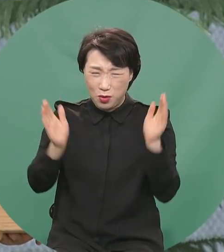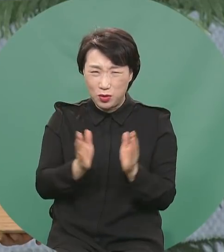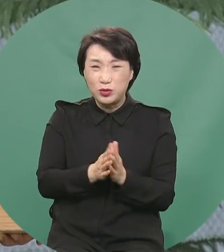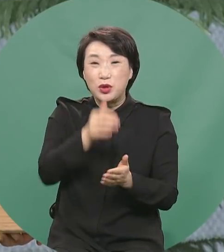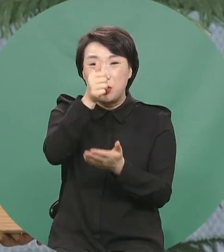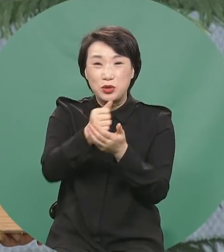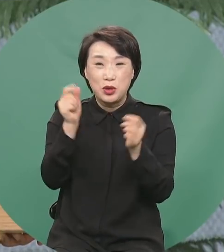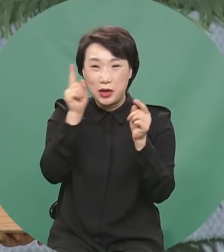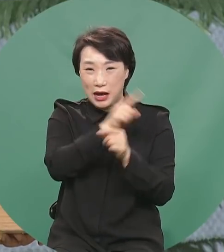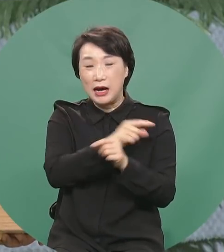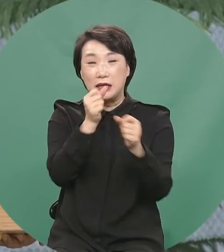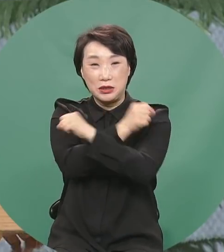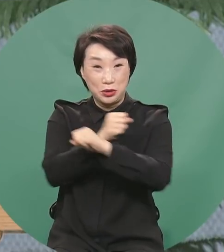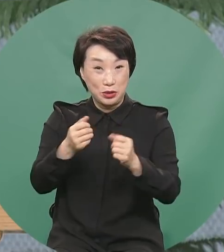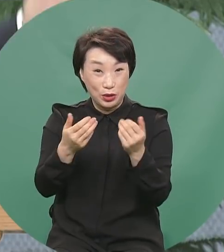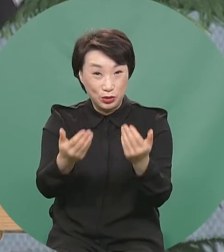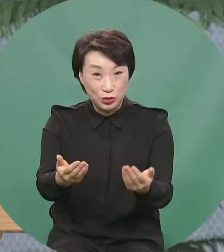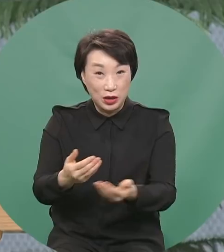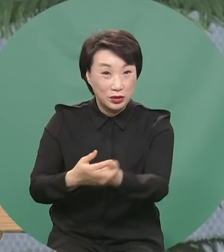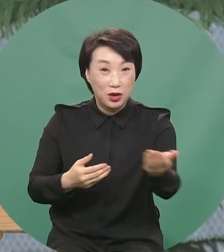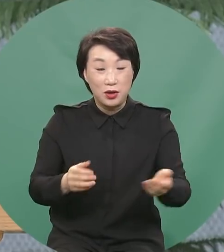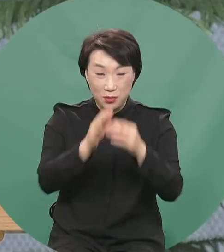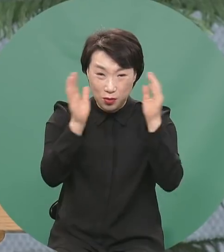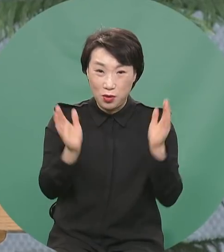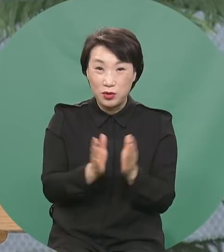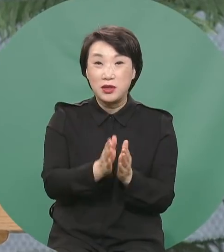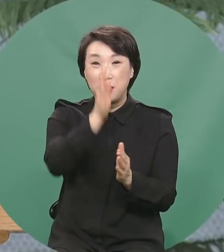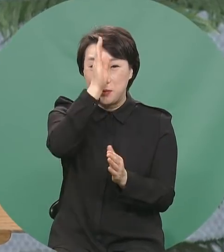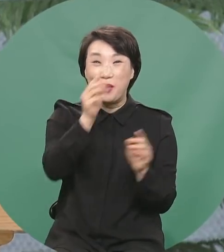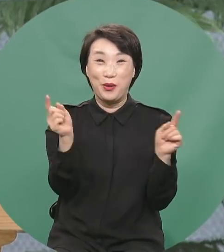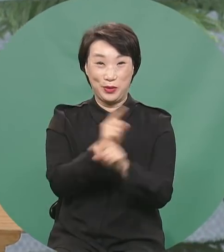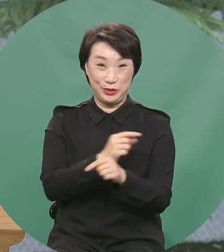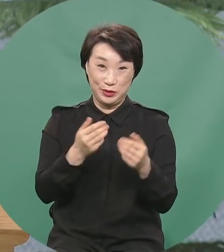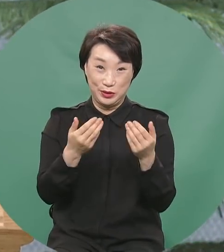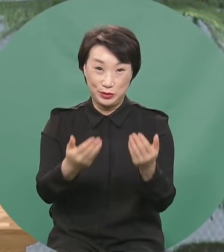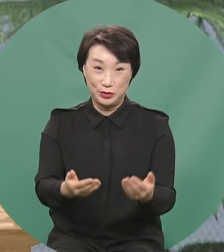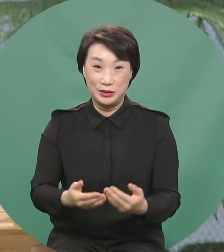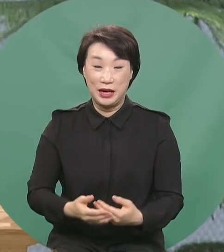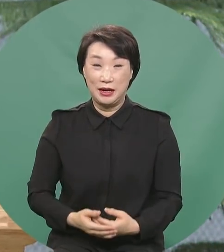죄악을 사하시며 네 모든 병을 고치시며